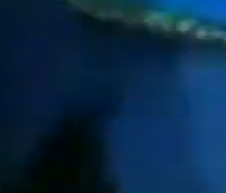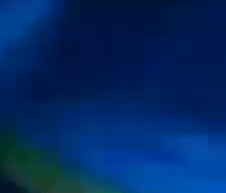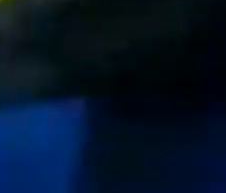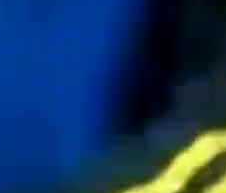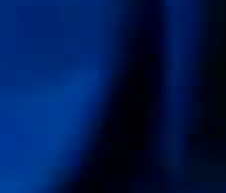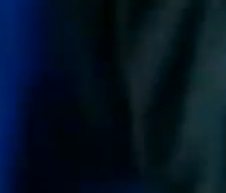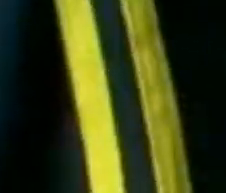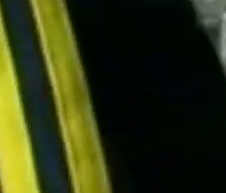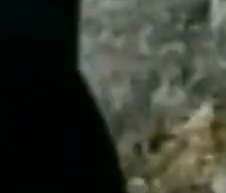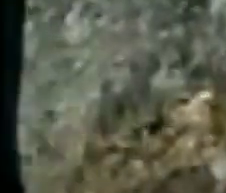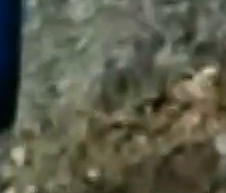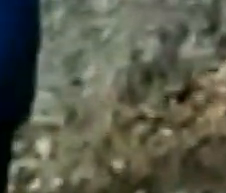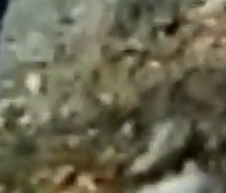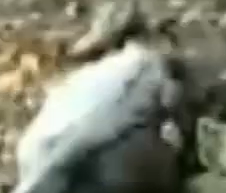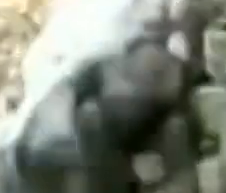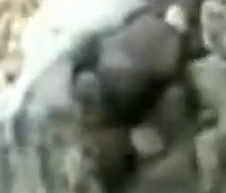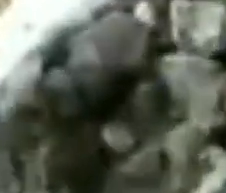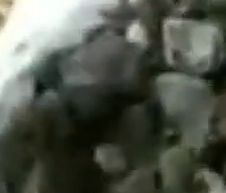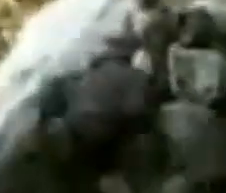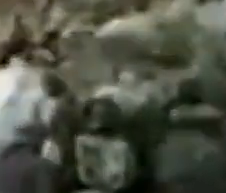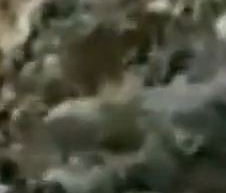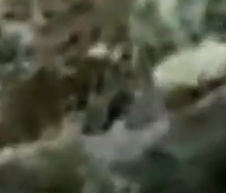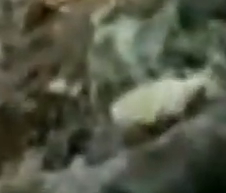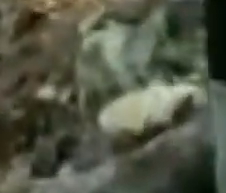kawah puncak Gunung Dempo.